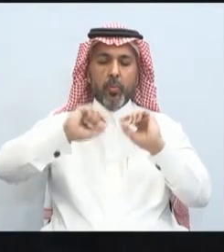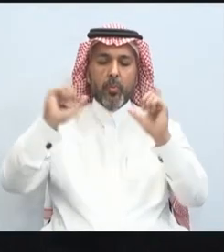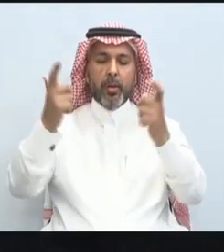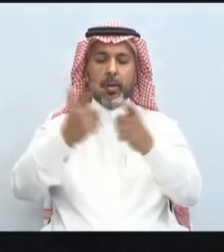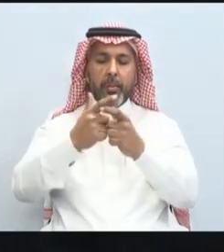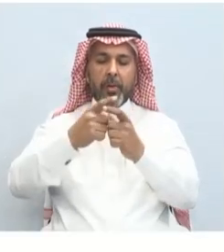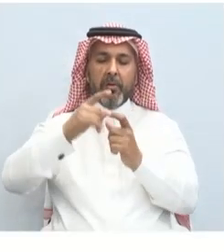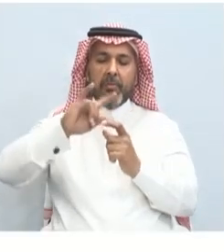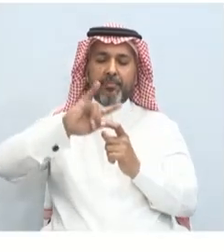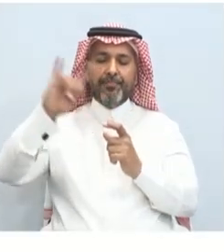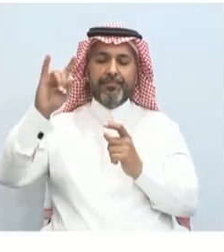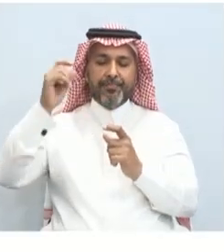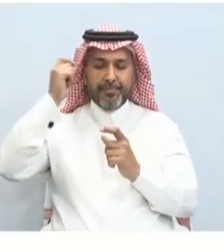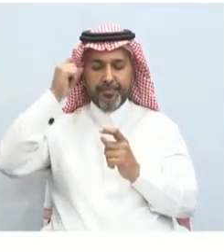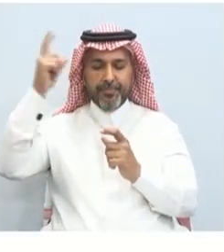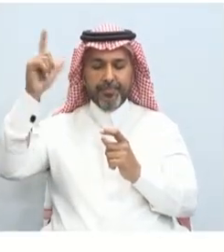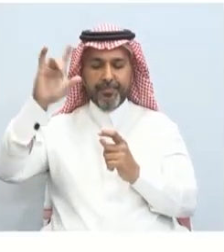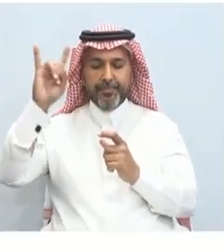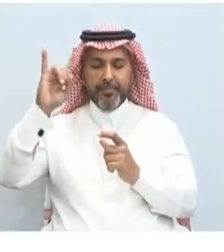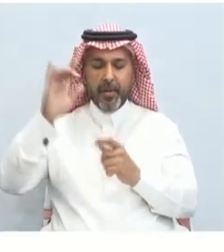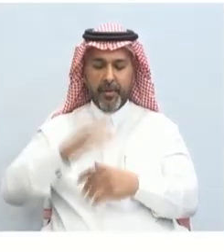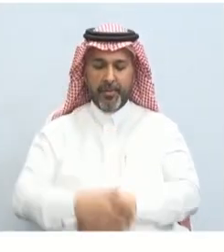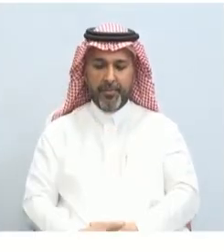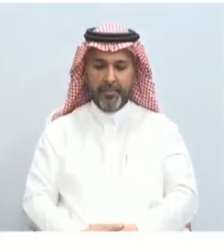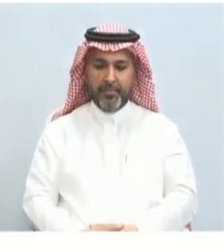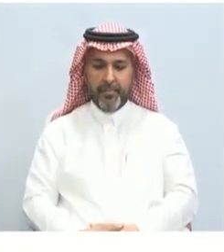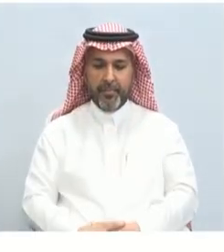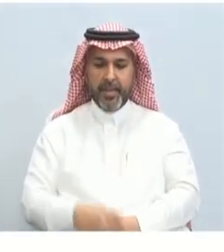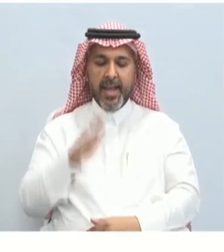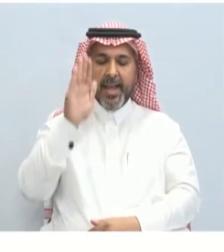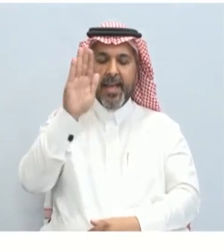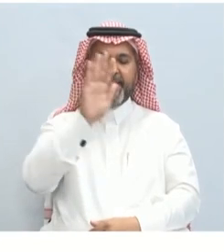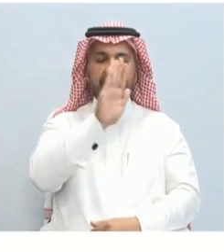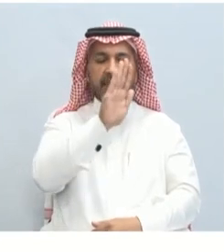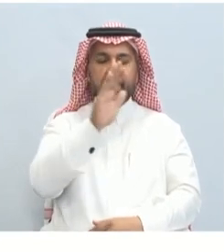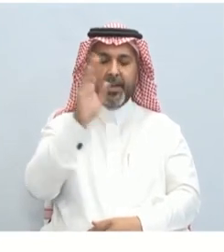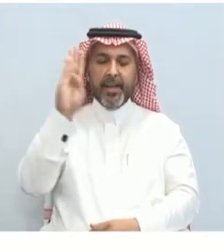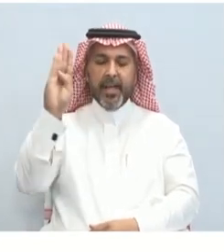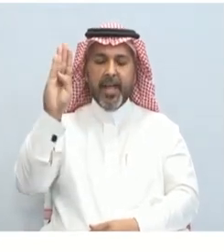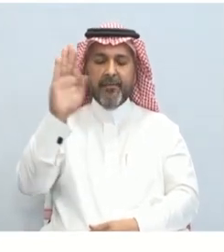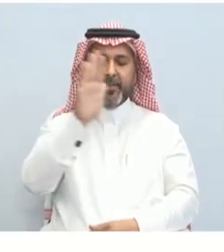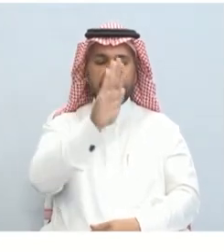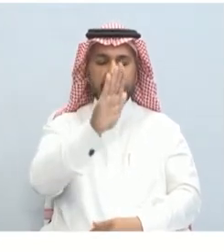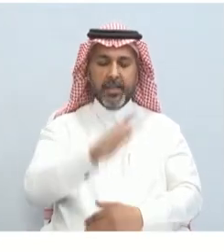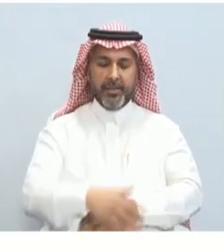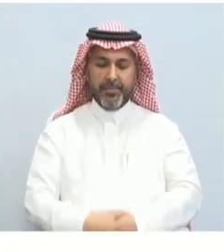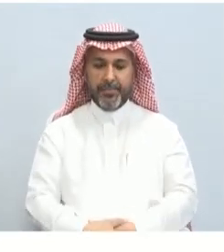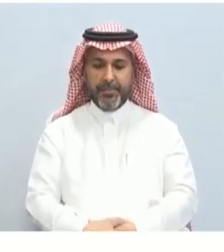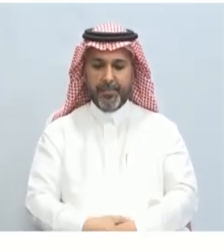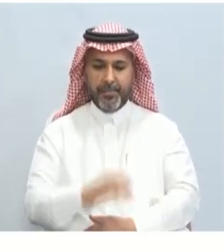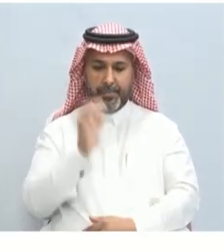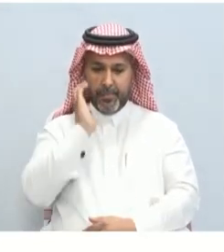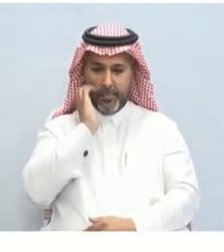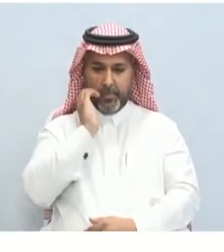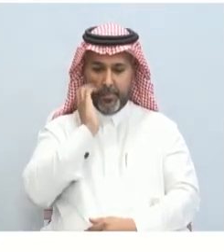سلبيه اذا نرمز لها كاف سين كليه سلبيه اذا الموضوع